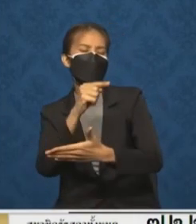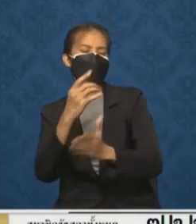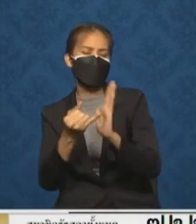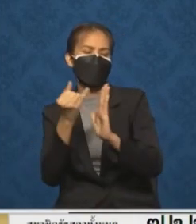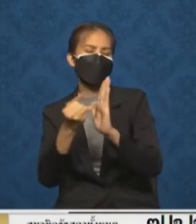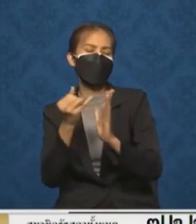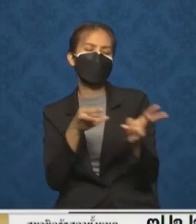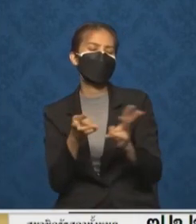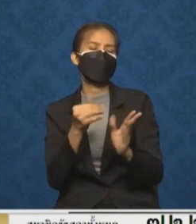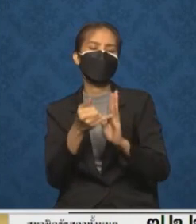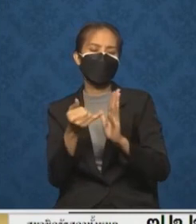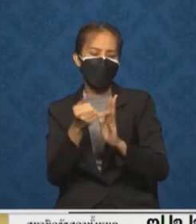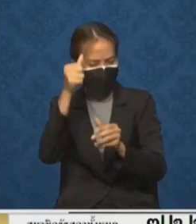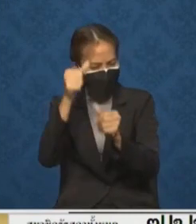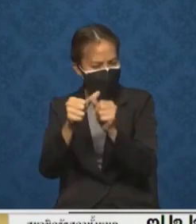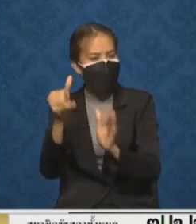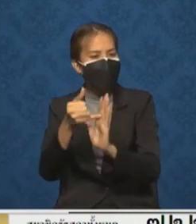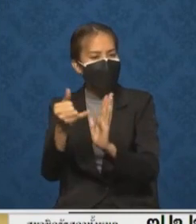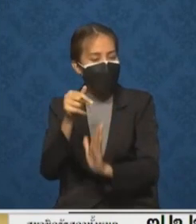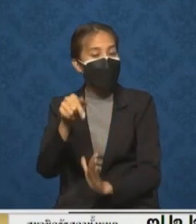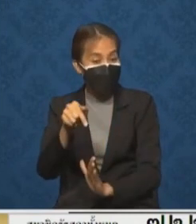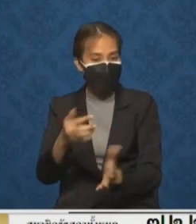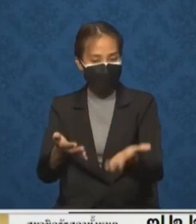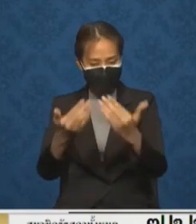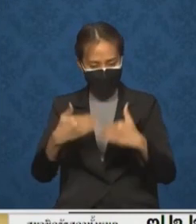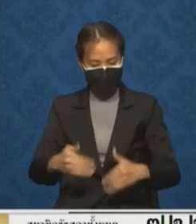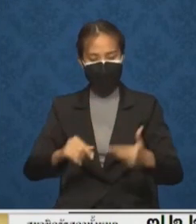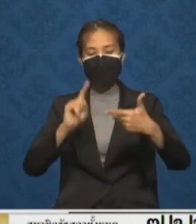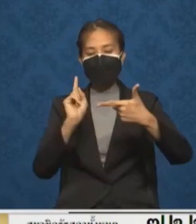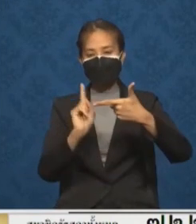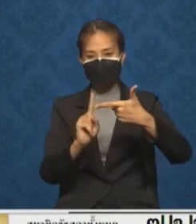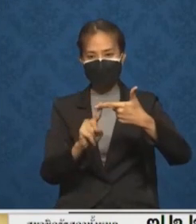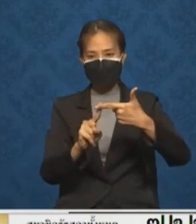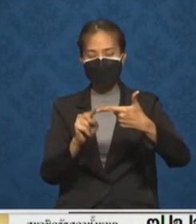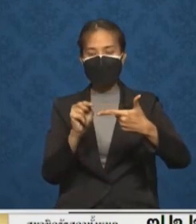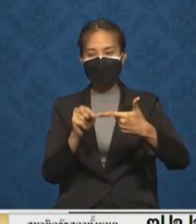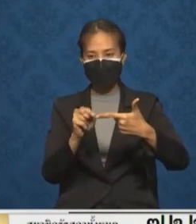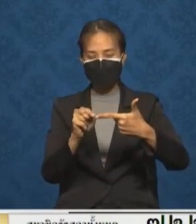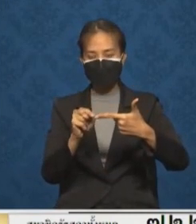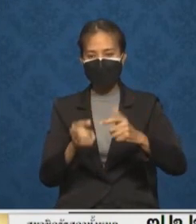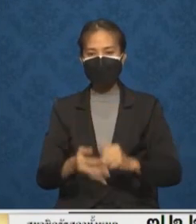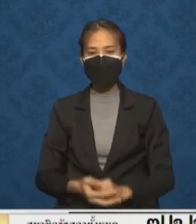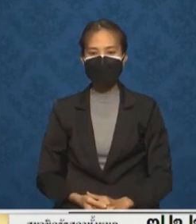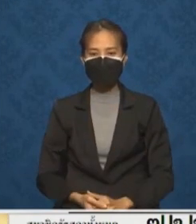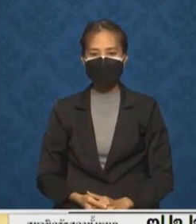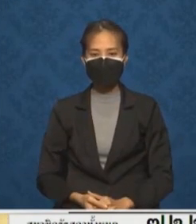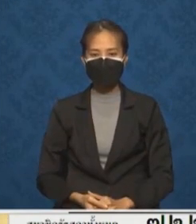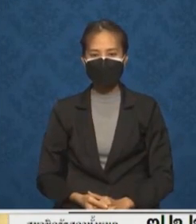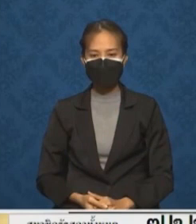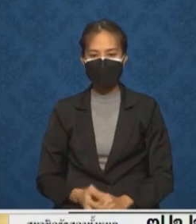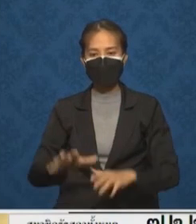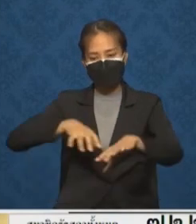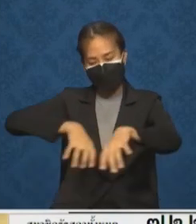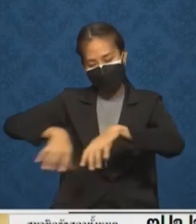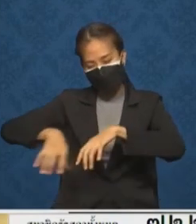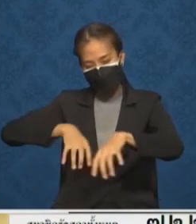ประการ1ครับประการที่2คือสามารถจัดดำเนิน